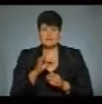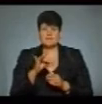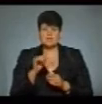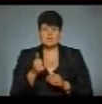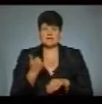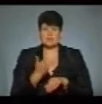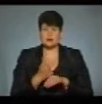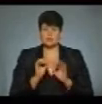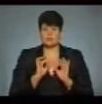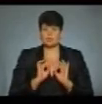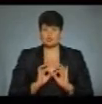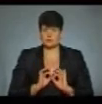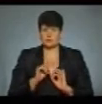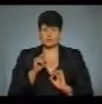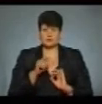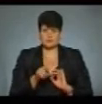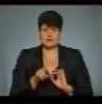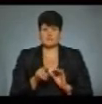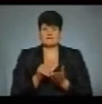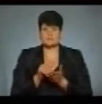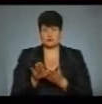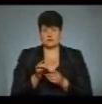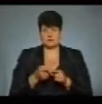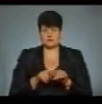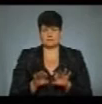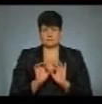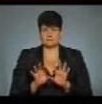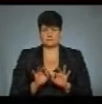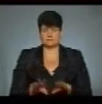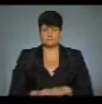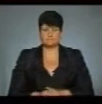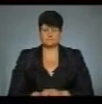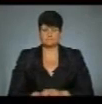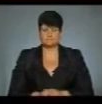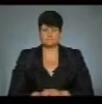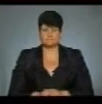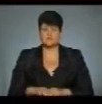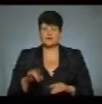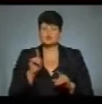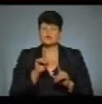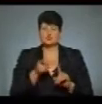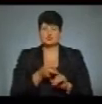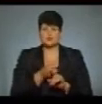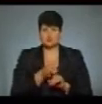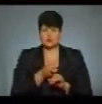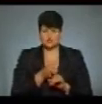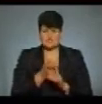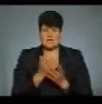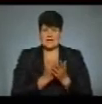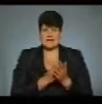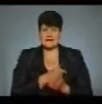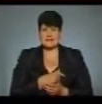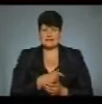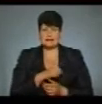Генпрокуратури Лариси Сарган. Вона коментувати це відмовилася. Що стосується кандидата